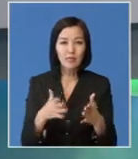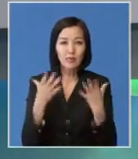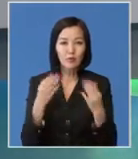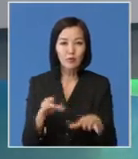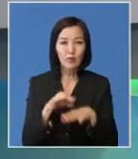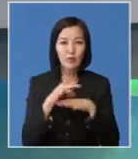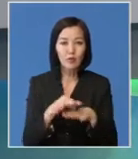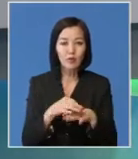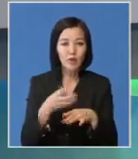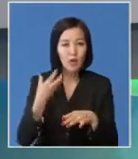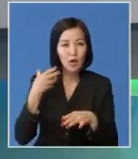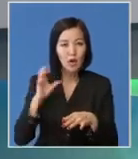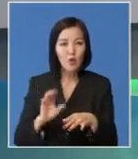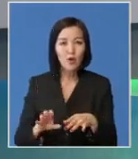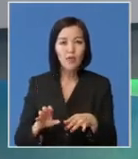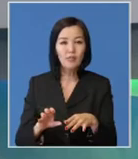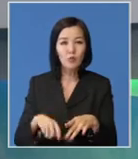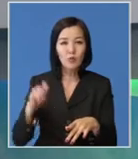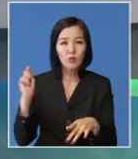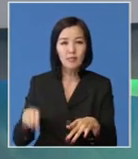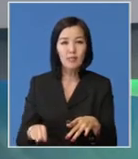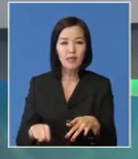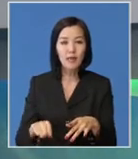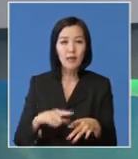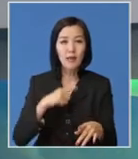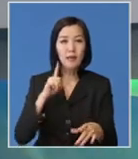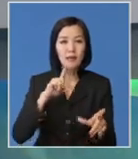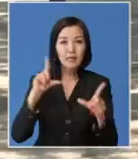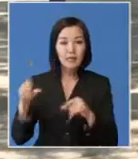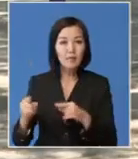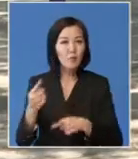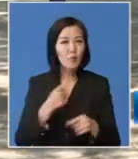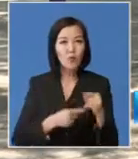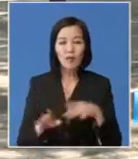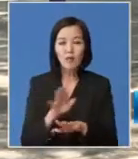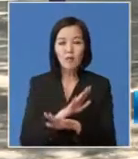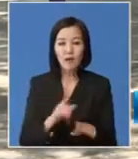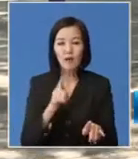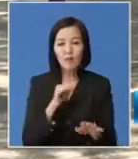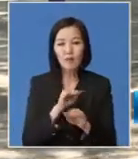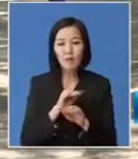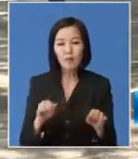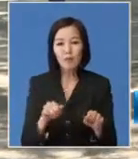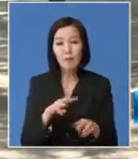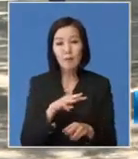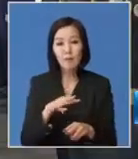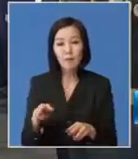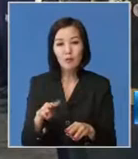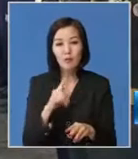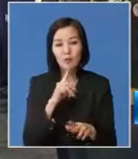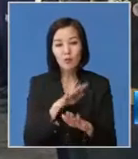Ауған соғысына аттанып елге оралмаған азаматтарды еске алды. Олардың құрметіне бір минут үнсіздік жариялап ескерткішке гүл шоқтарын